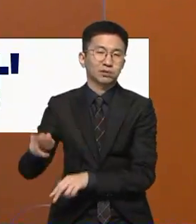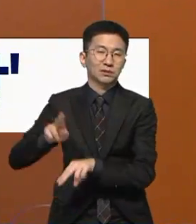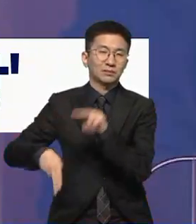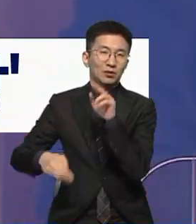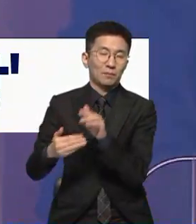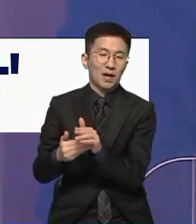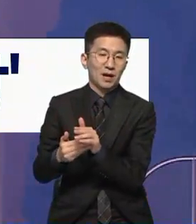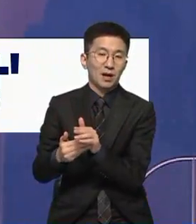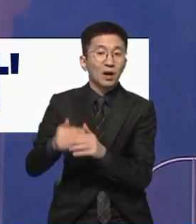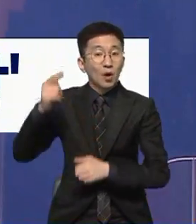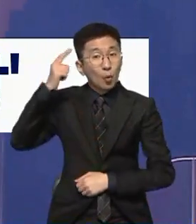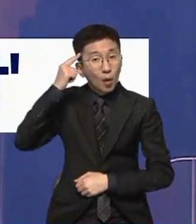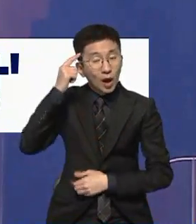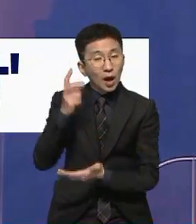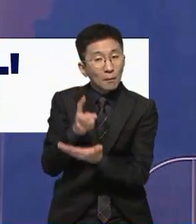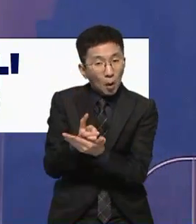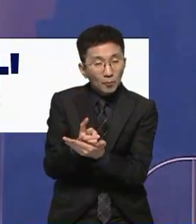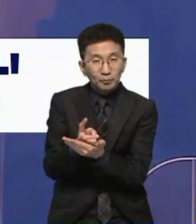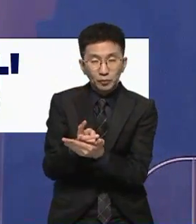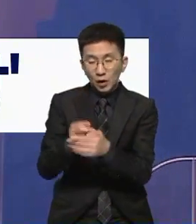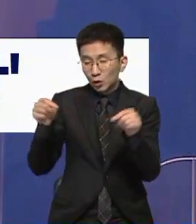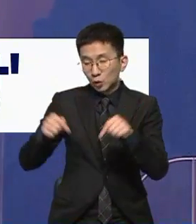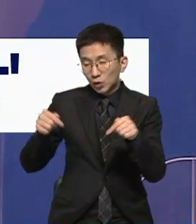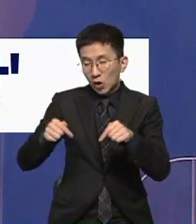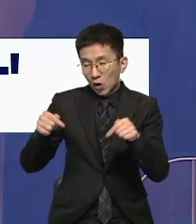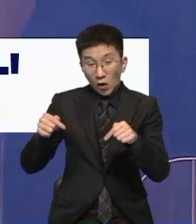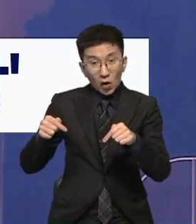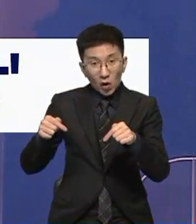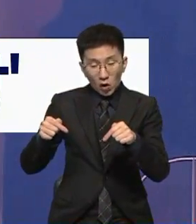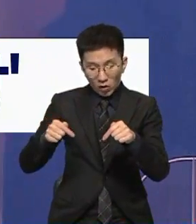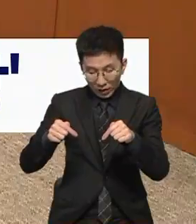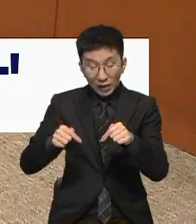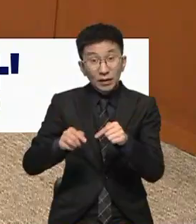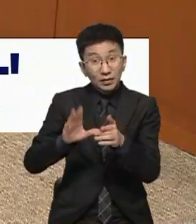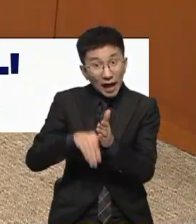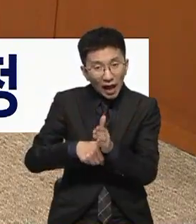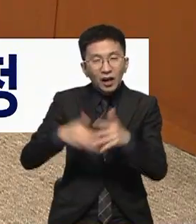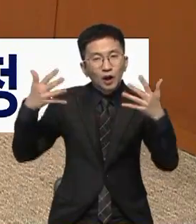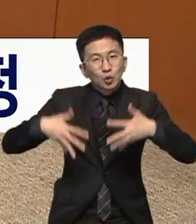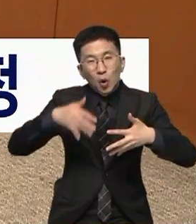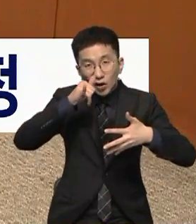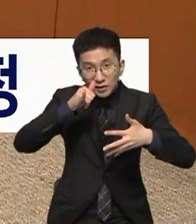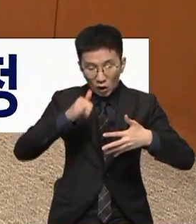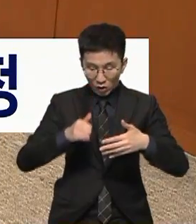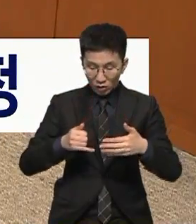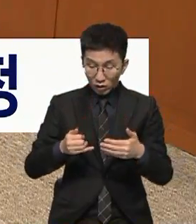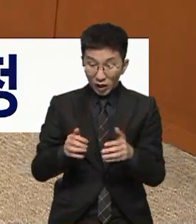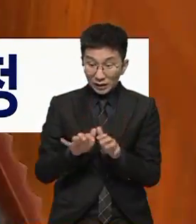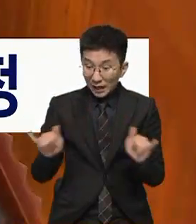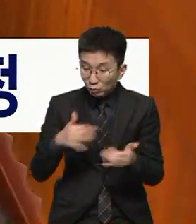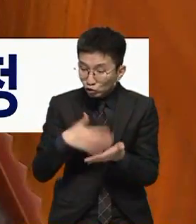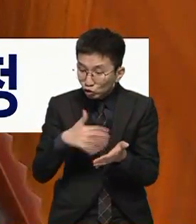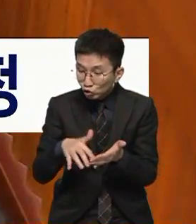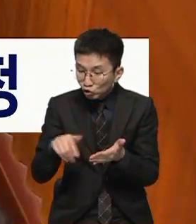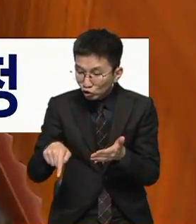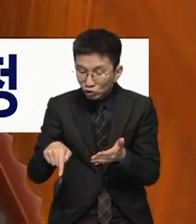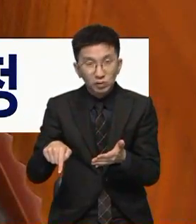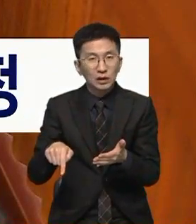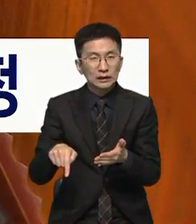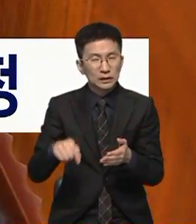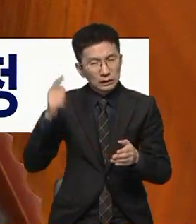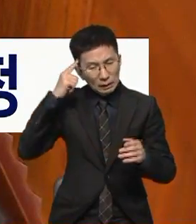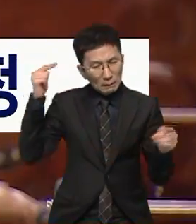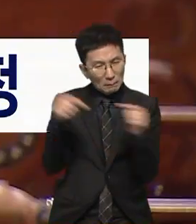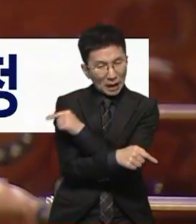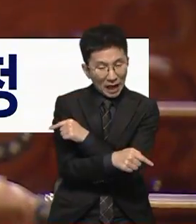핵심 단계 법사위 안건조정위원회 구성 때문인 걸로 전해졌습니다. 안건조정위원회는 이견이 큰 쟁점 안건을